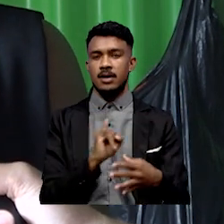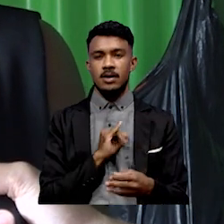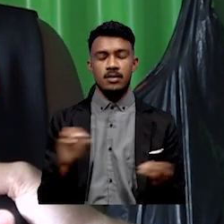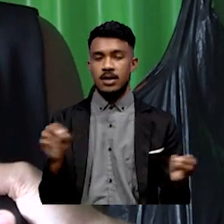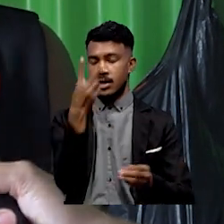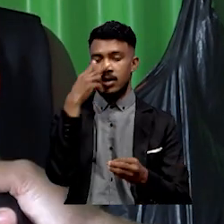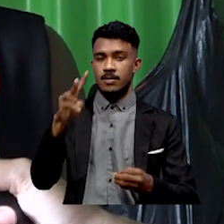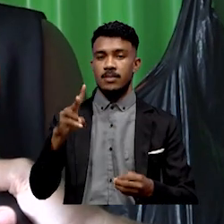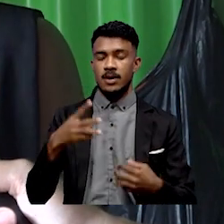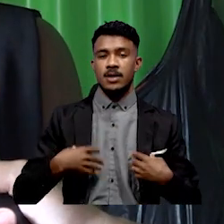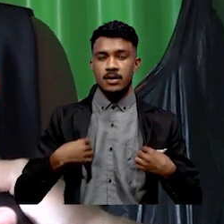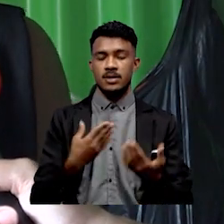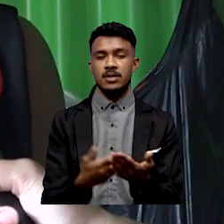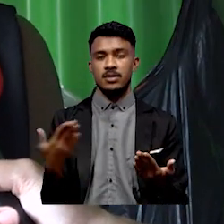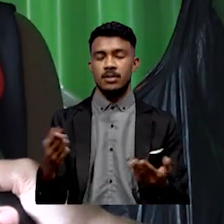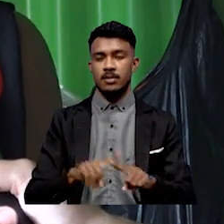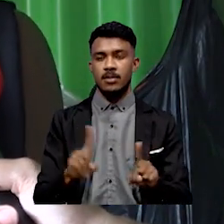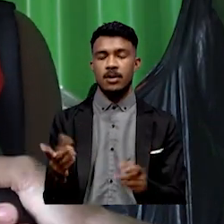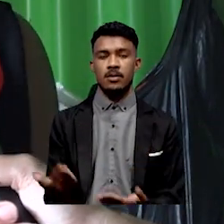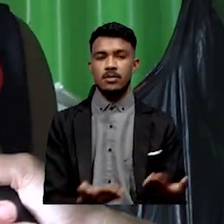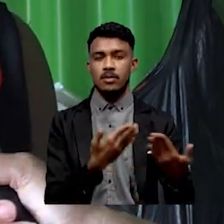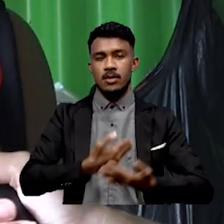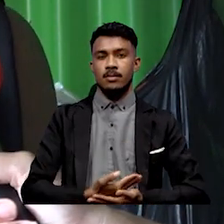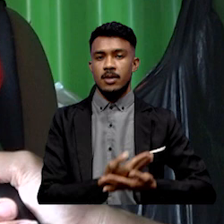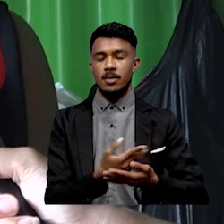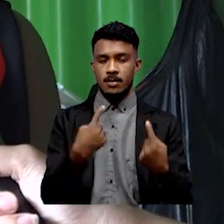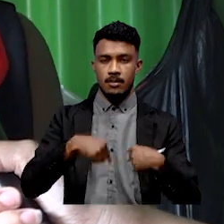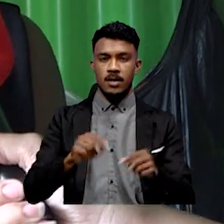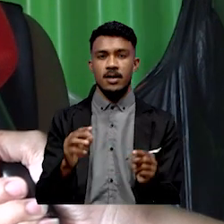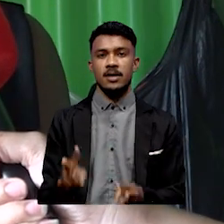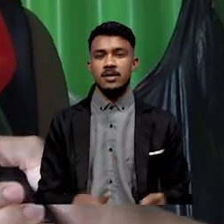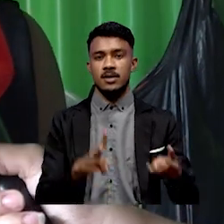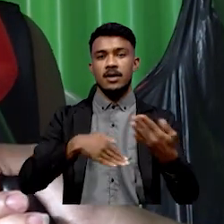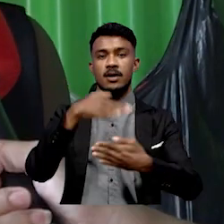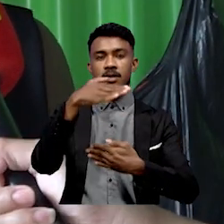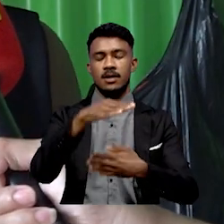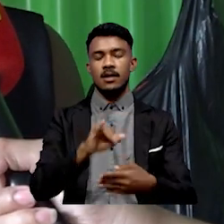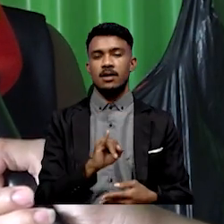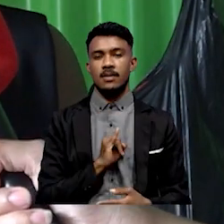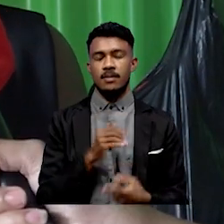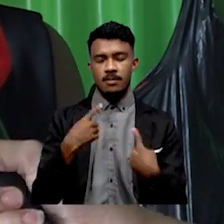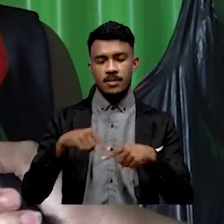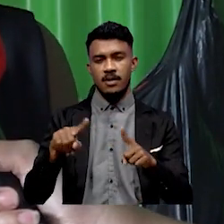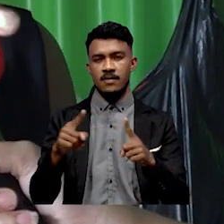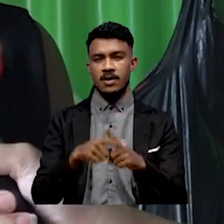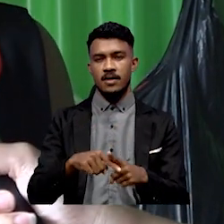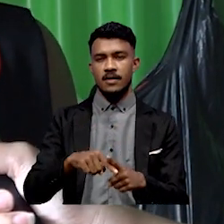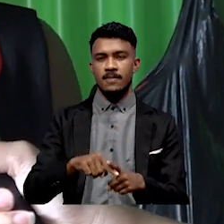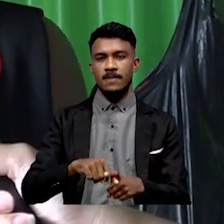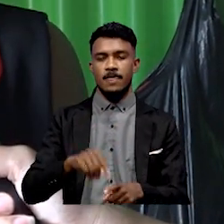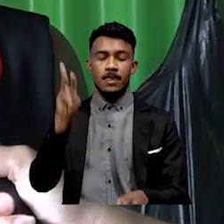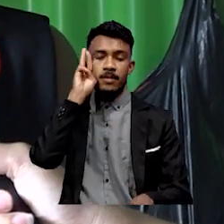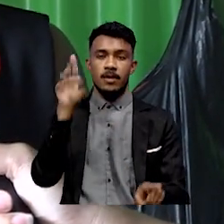batsare malarna kele bebe lor saiba istrada lete ma kumo sa bapa le ba sal alin mane bal simo